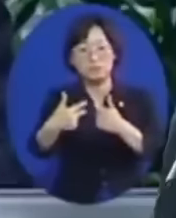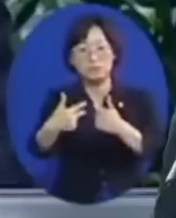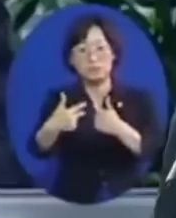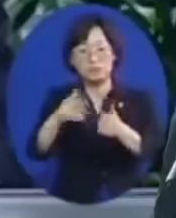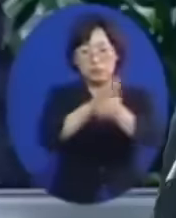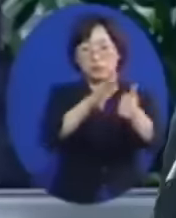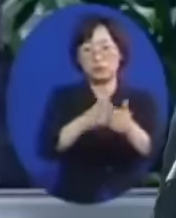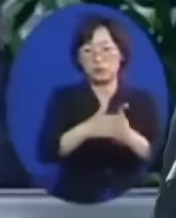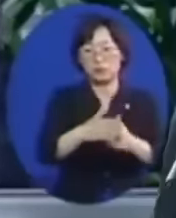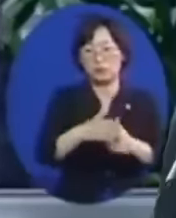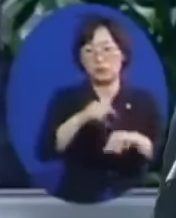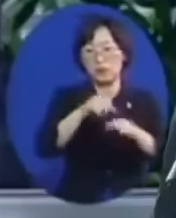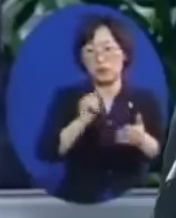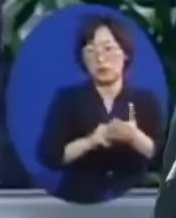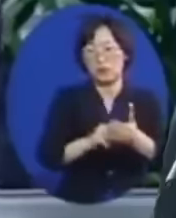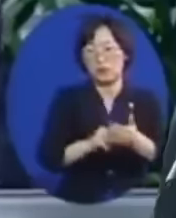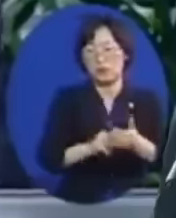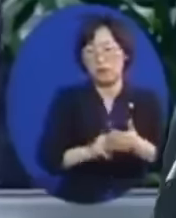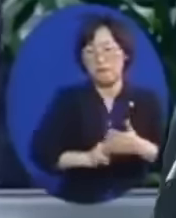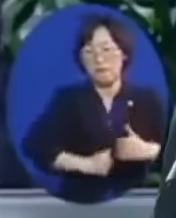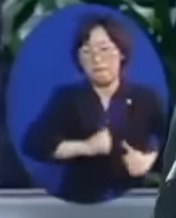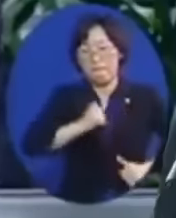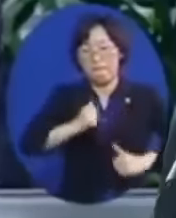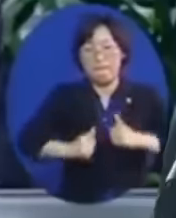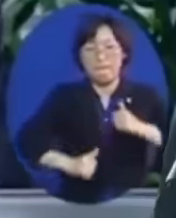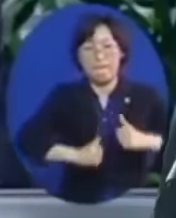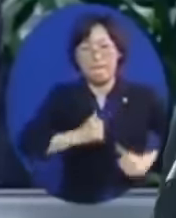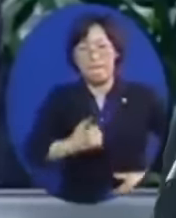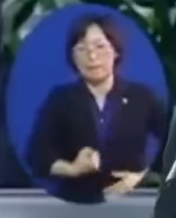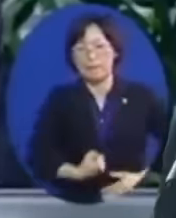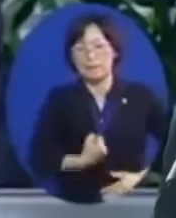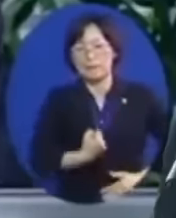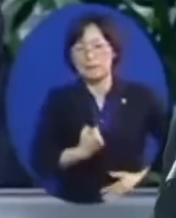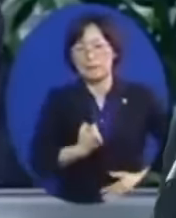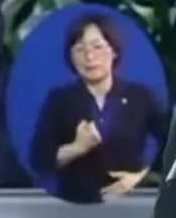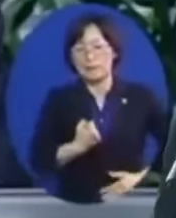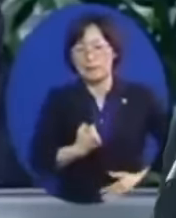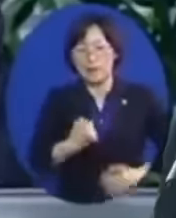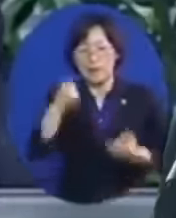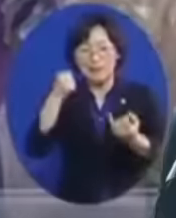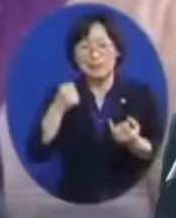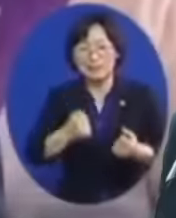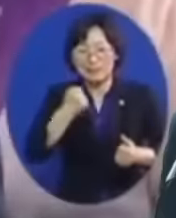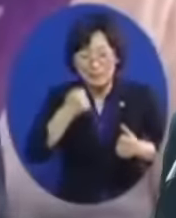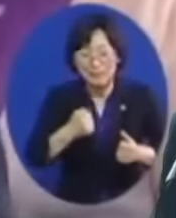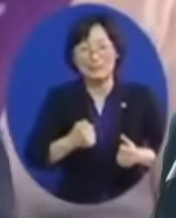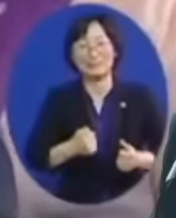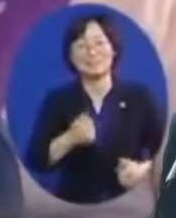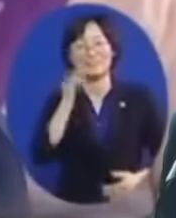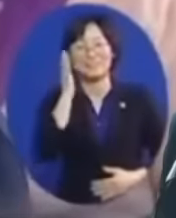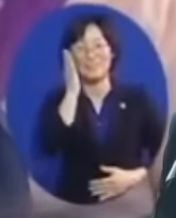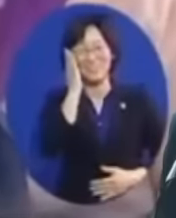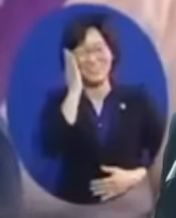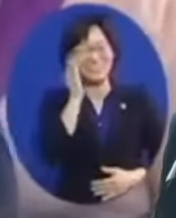나왔습니다. 마음에 얼마나 분노가 올라오는지 요만 한 주먹에 없애버리가지고 제가 났습니다.